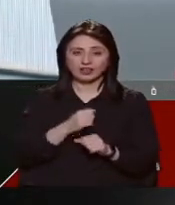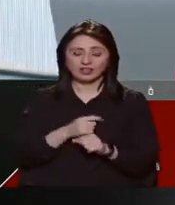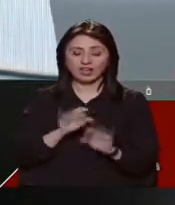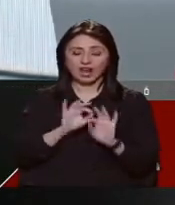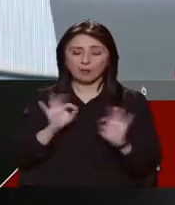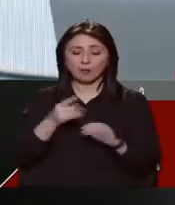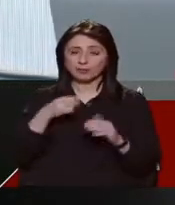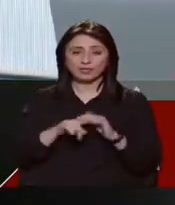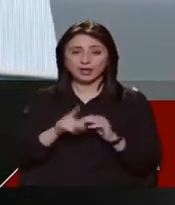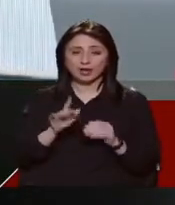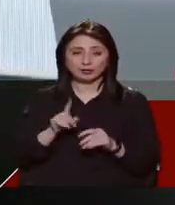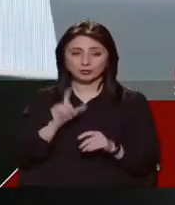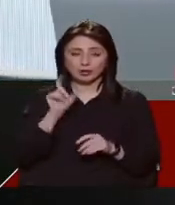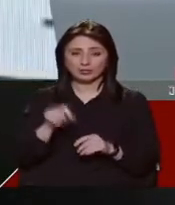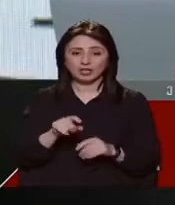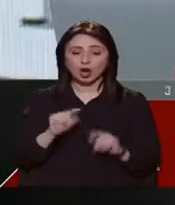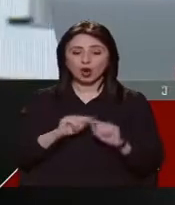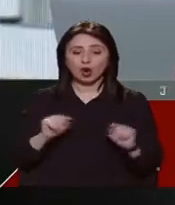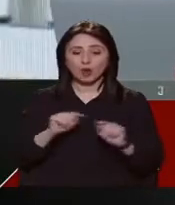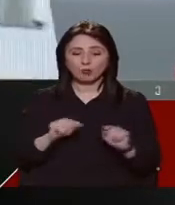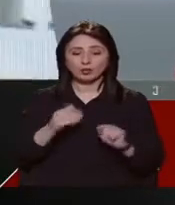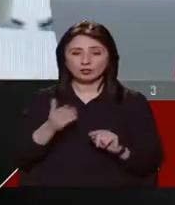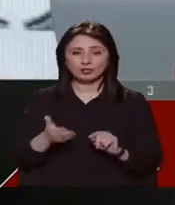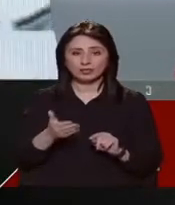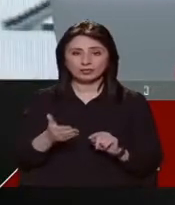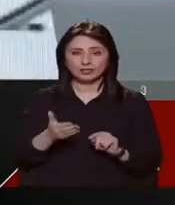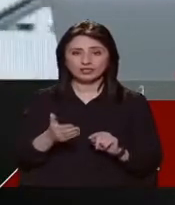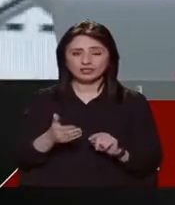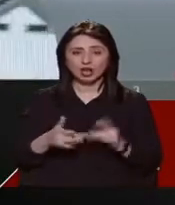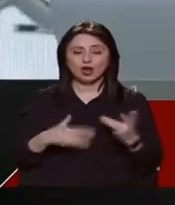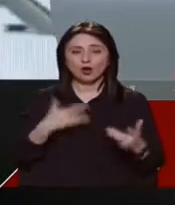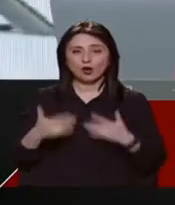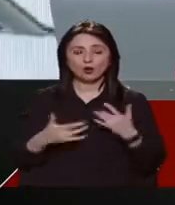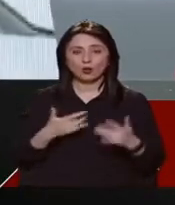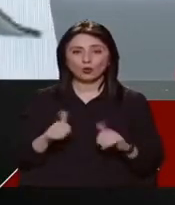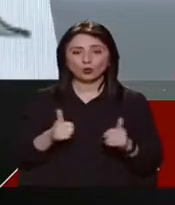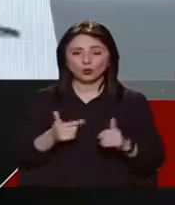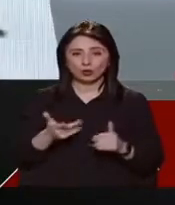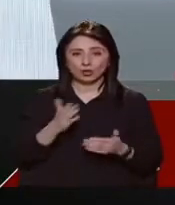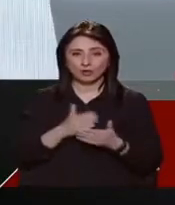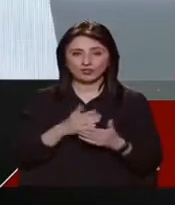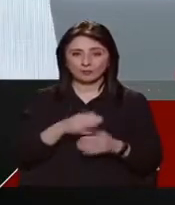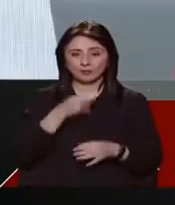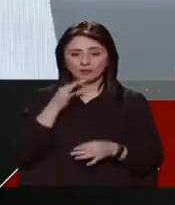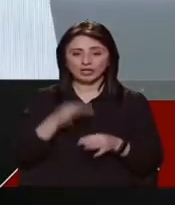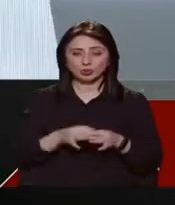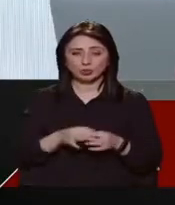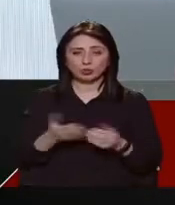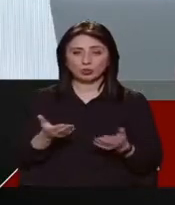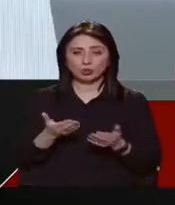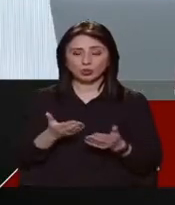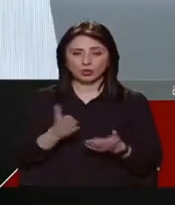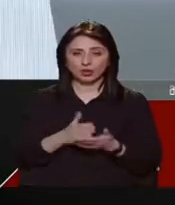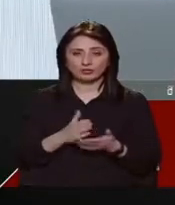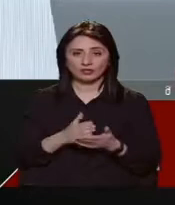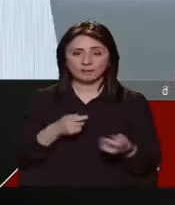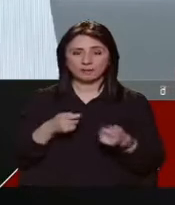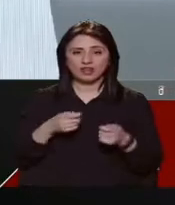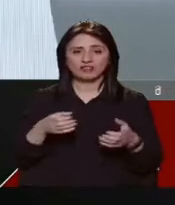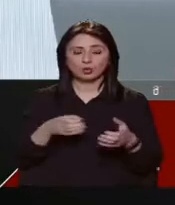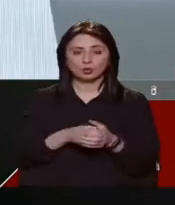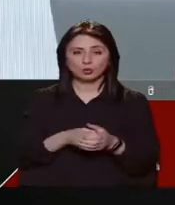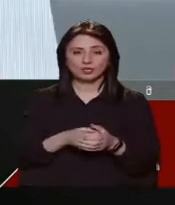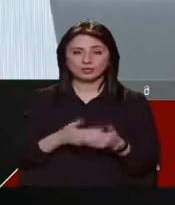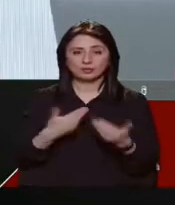განცხადებიდან გამომდინარე ოპოზიციის როლი როგორია, ოპოზიციის პასუხისმგებლობა როგორია მართველი